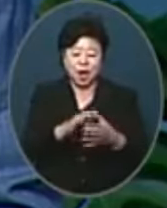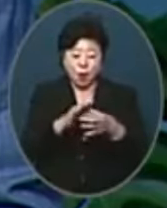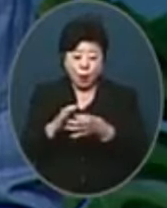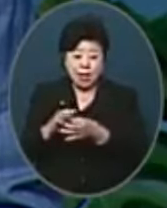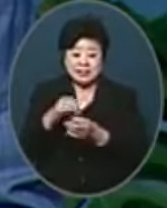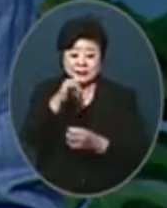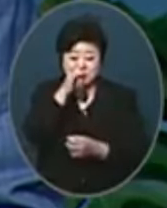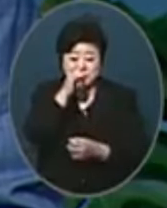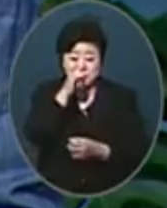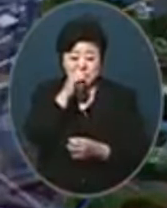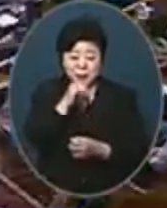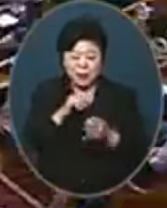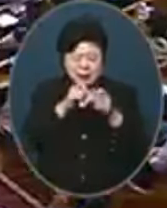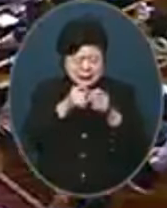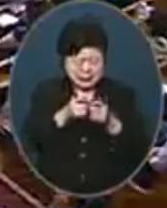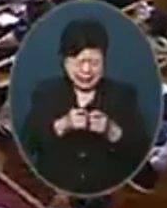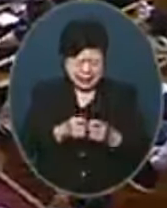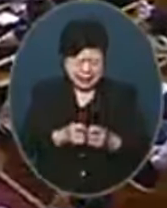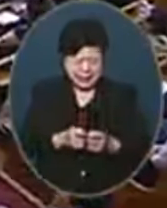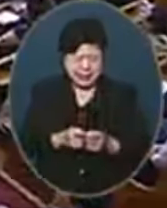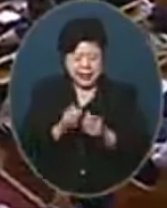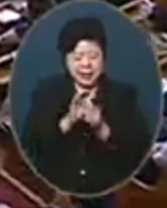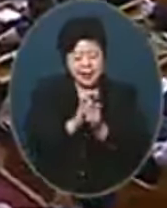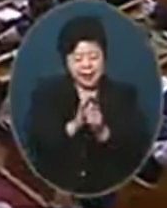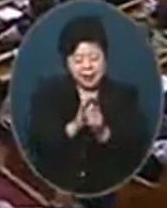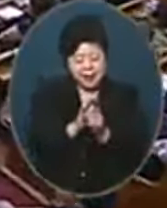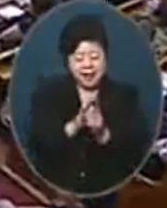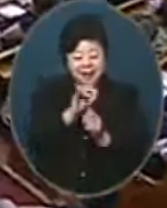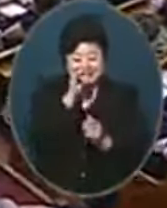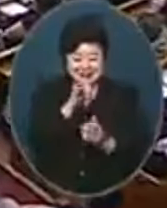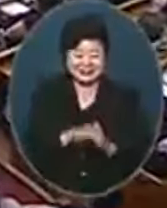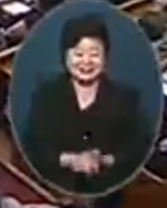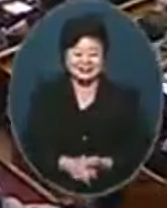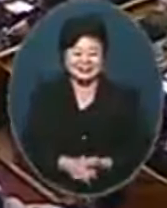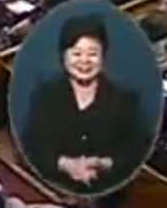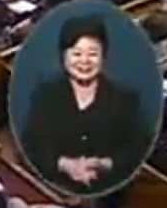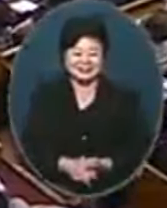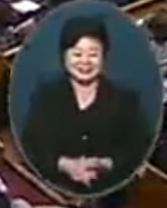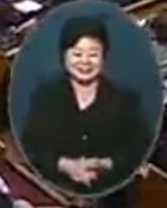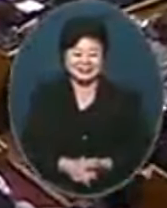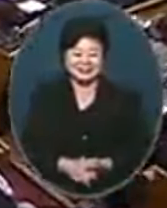관심을 가지고 세심하게 돌보시고 계십니다.